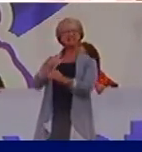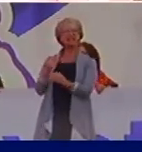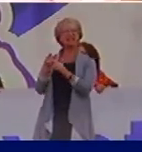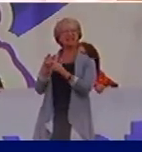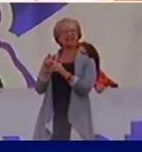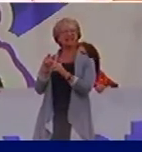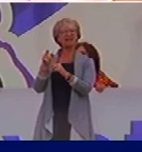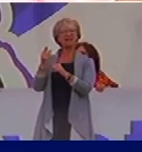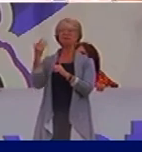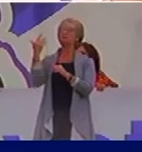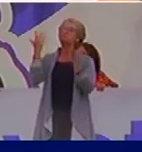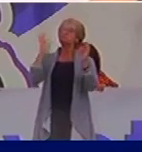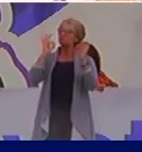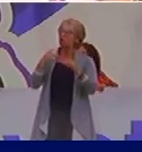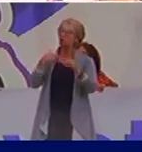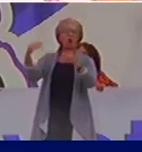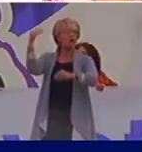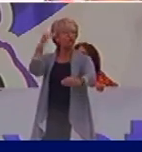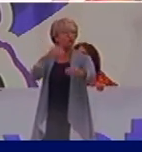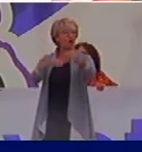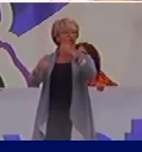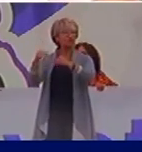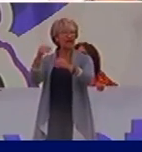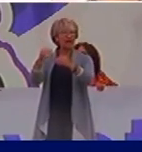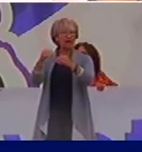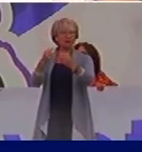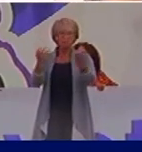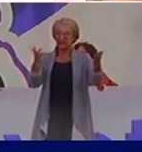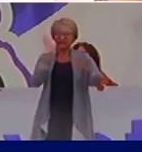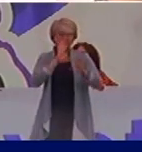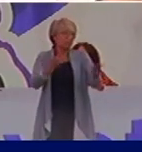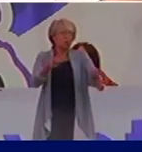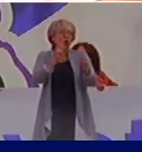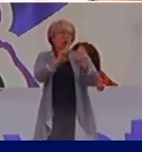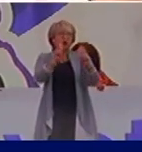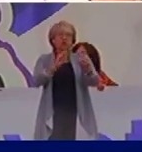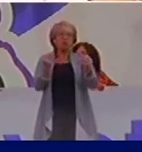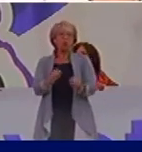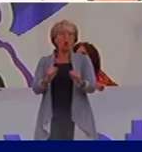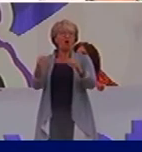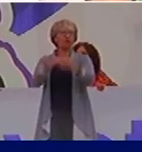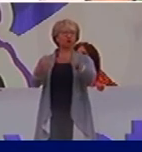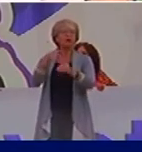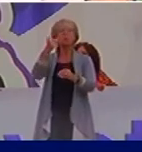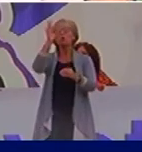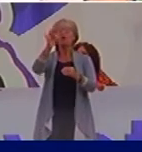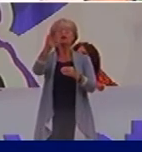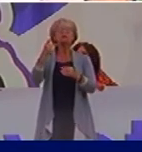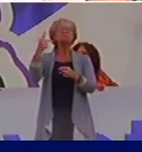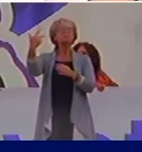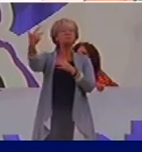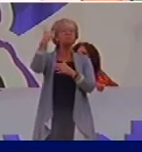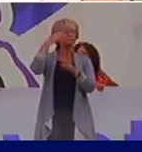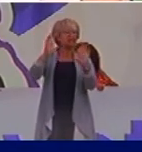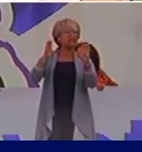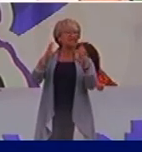ci permetteranno di votare, perché ormai sembra che non si possa più votare, quando quella sera le